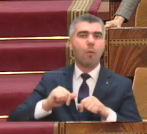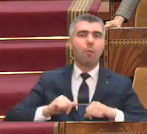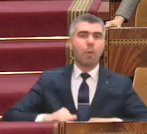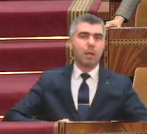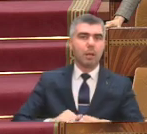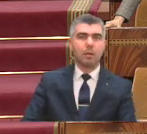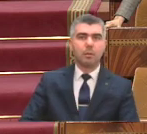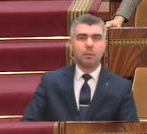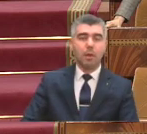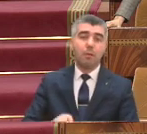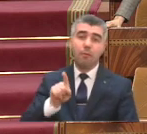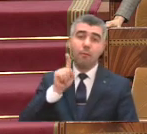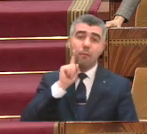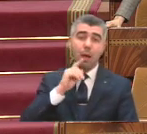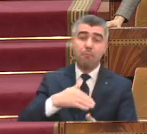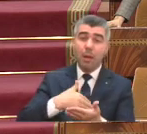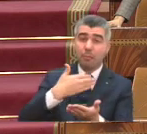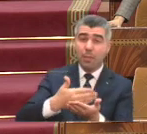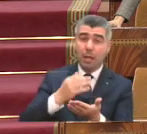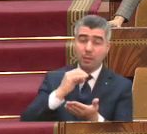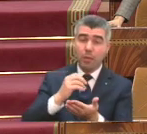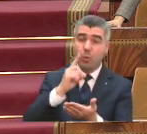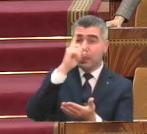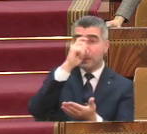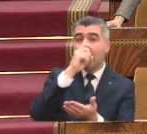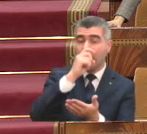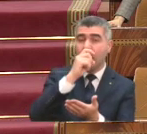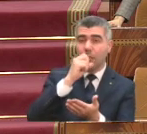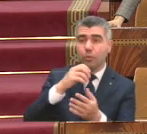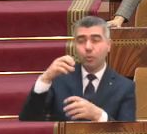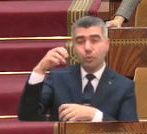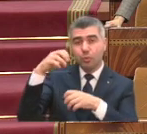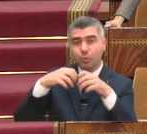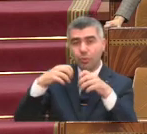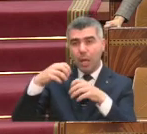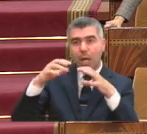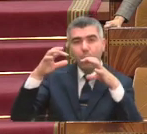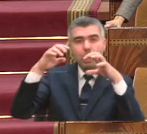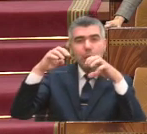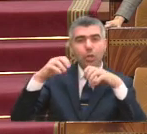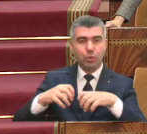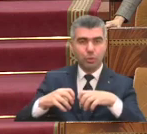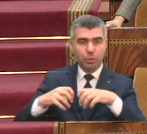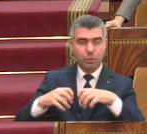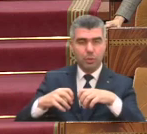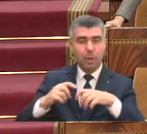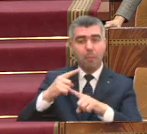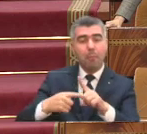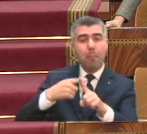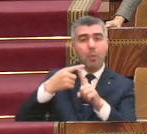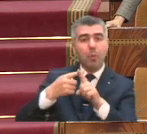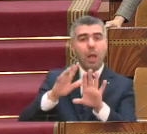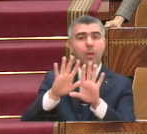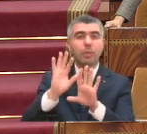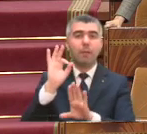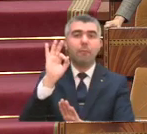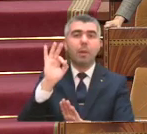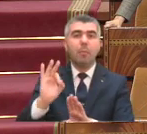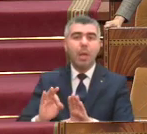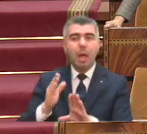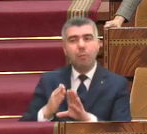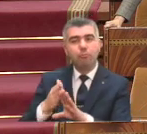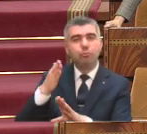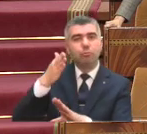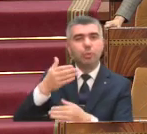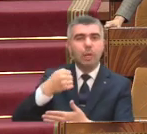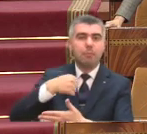هاد الحوامل كيعانيو معاناة كبيرة، وخاصة أيام الشتاء والثلج. أقل من 10% فقط هما اللي كيمشيو لدار